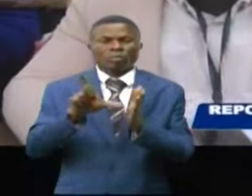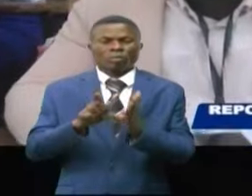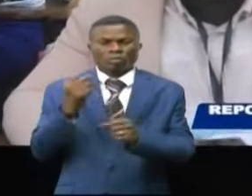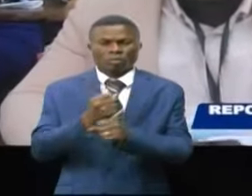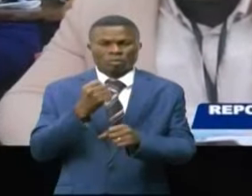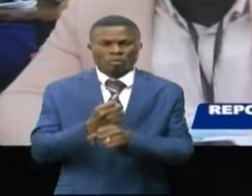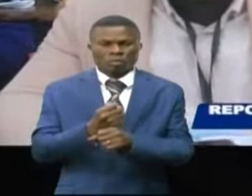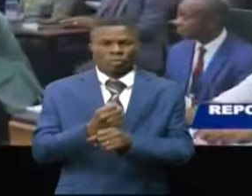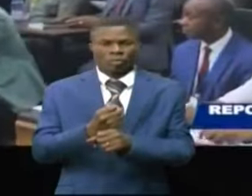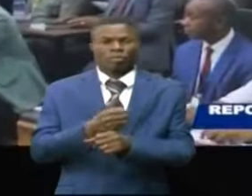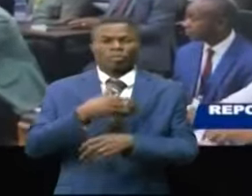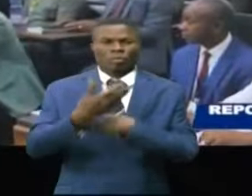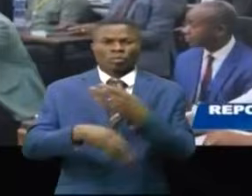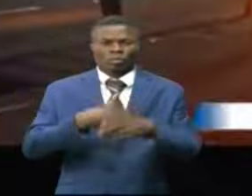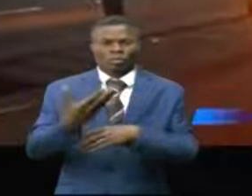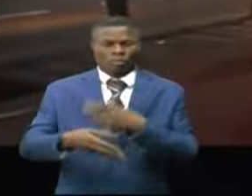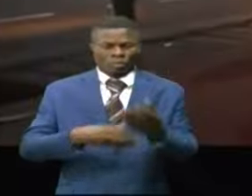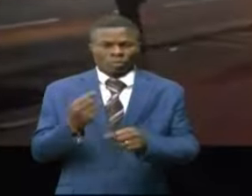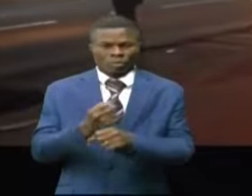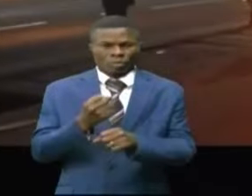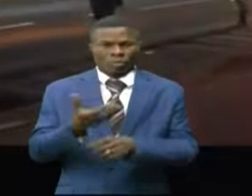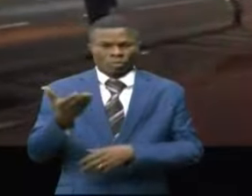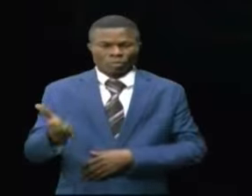rigueur dans l'exercice de leurs fonctions.